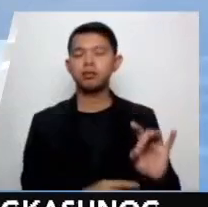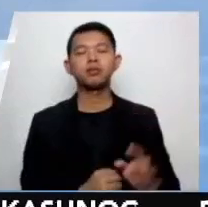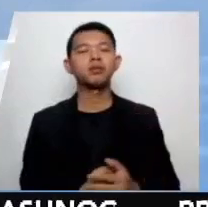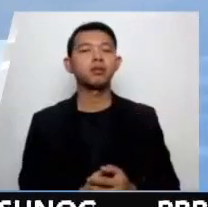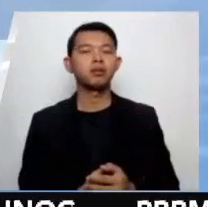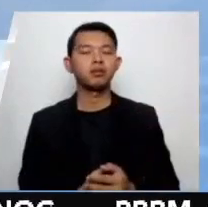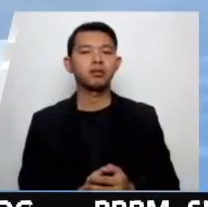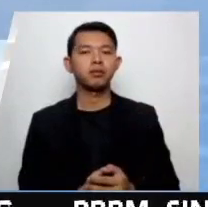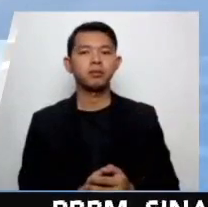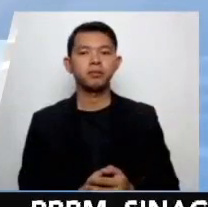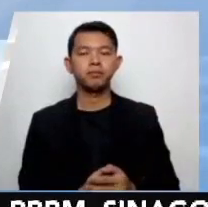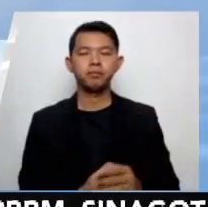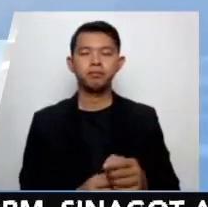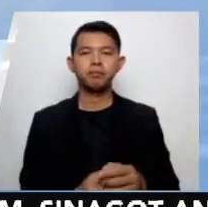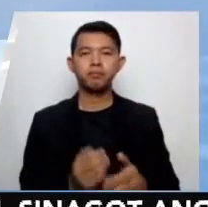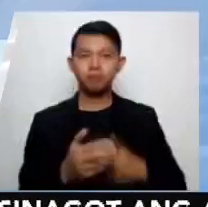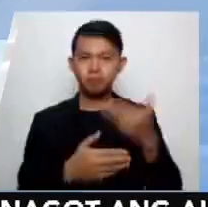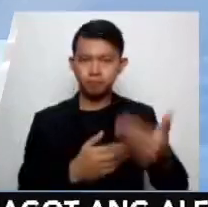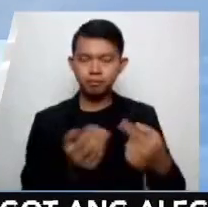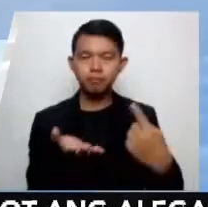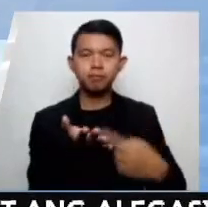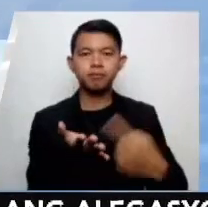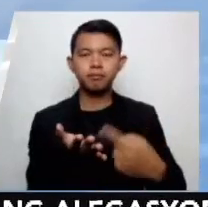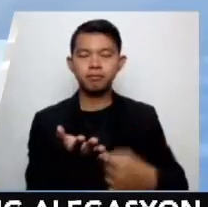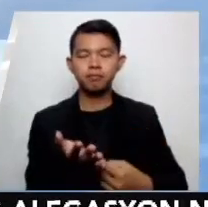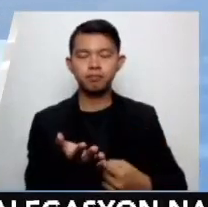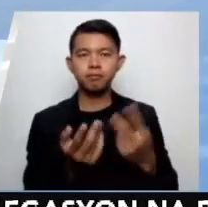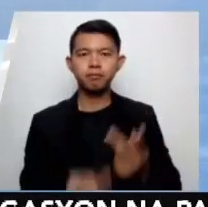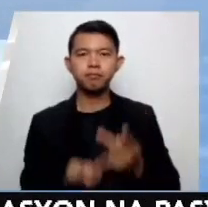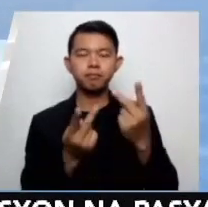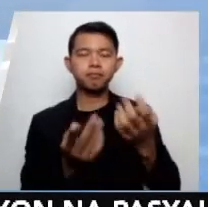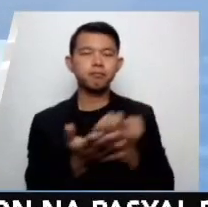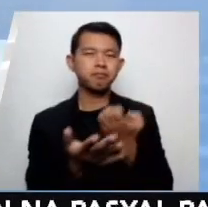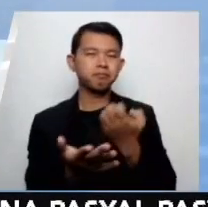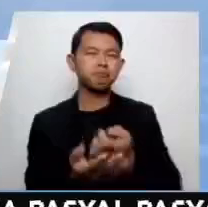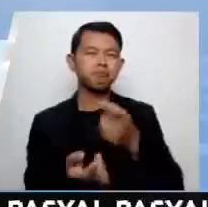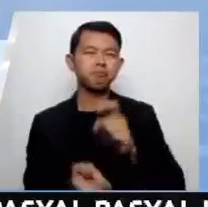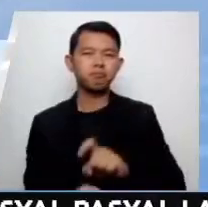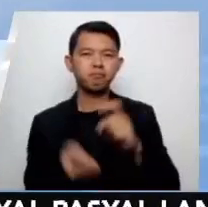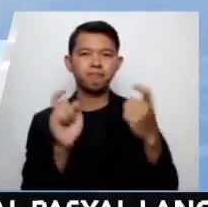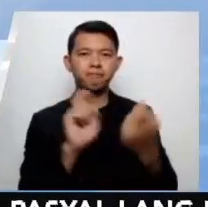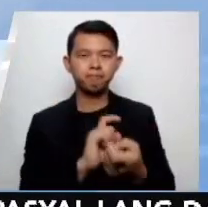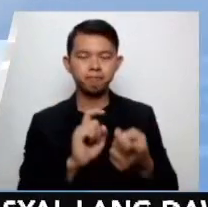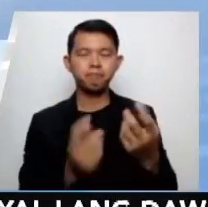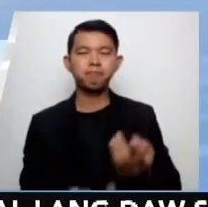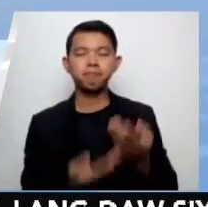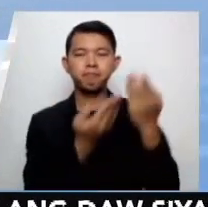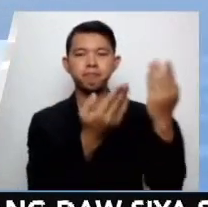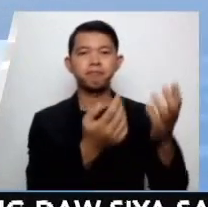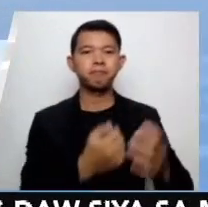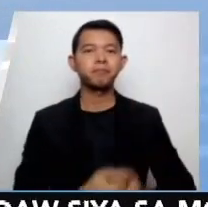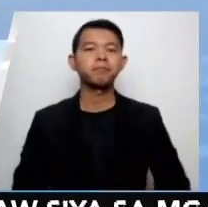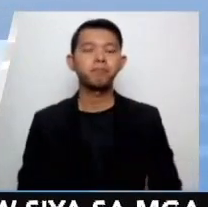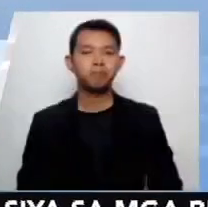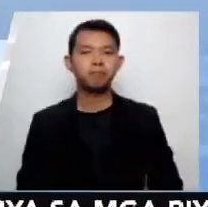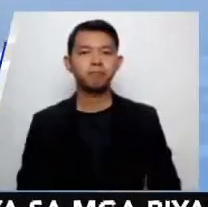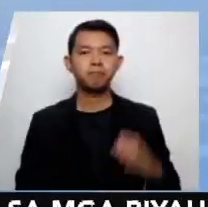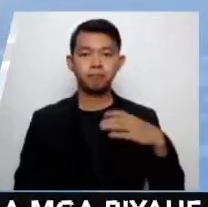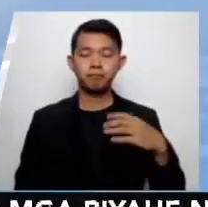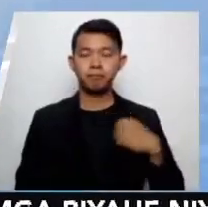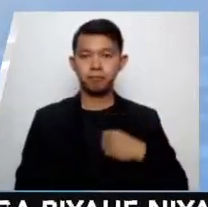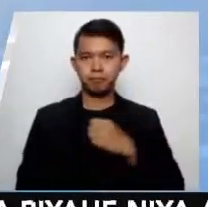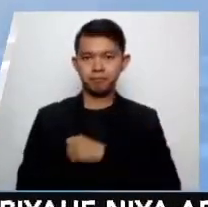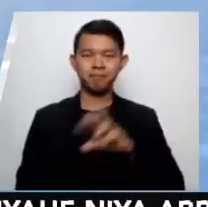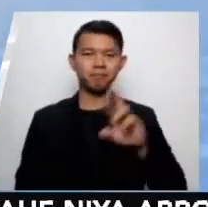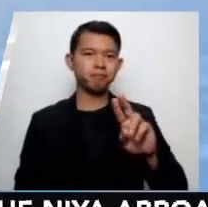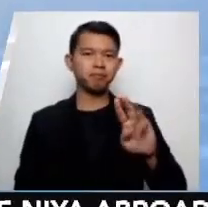naman yan sa isang plebisito ang panukalang economic amendments. Nakabinbin pa rin sa komite ng Senado ang RBH